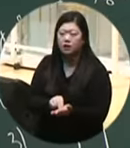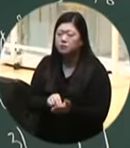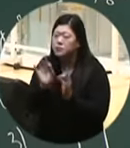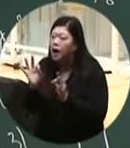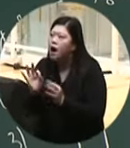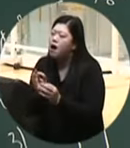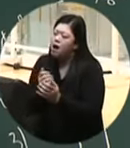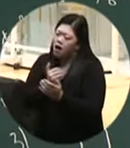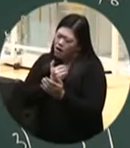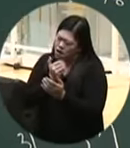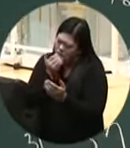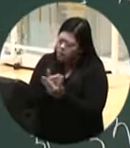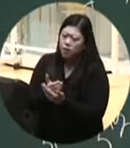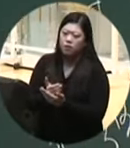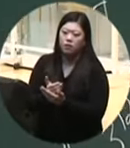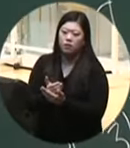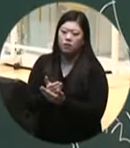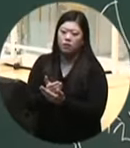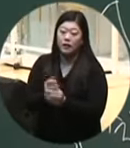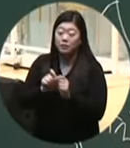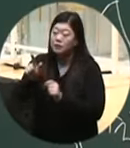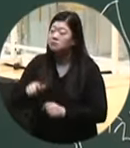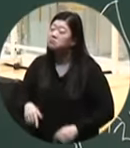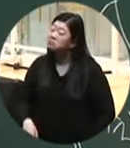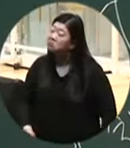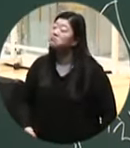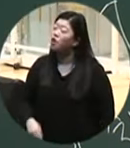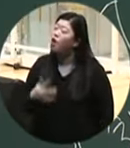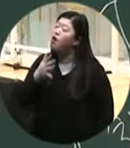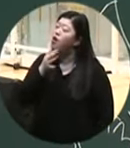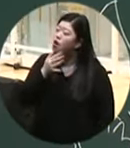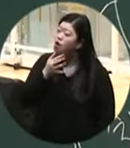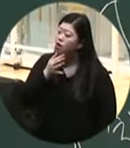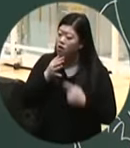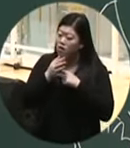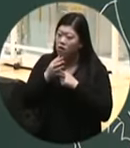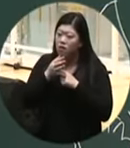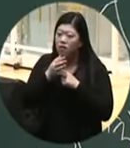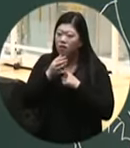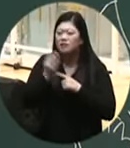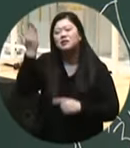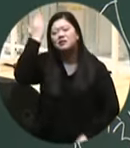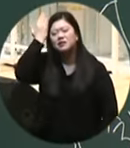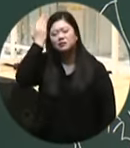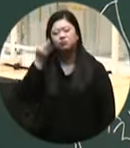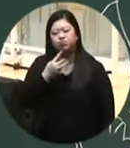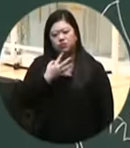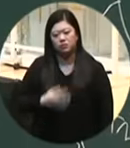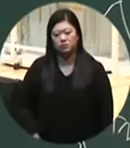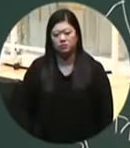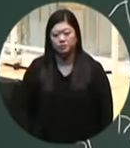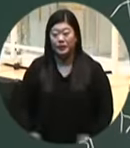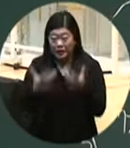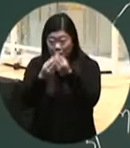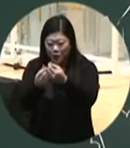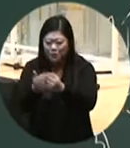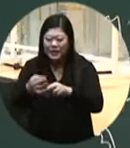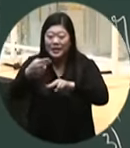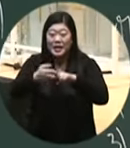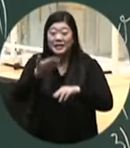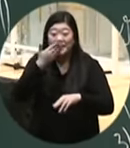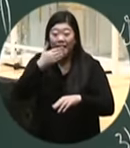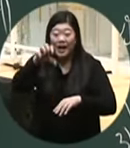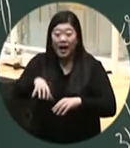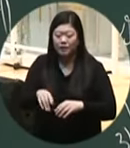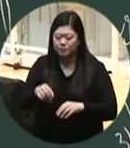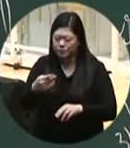아, 감격이 안 일어난다는 말은 모른다는 거거든요. If you're not moved and touched by this, that means you don't have an idea about what this 아니, is. 아니, 우리가 식당을 가도 맛있는 음식 먹고